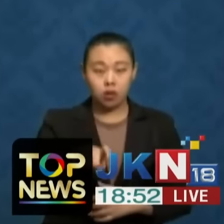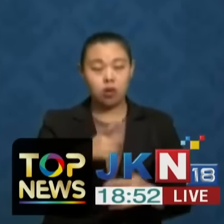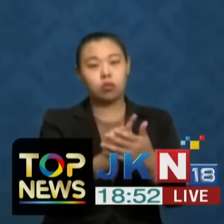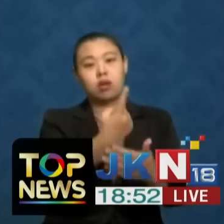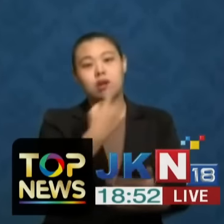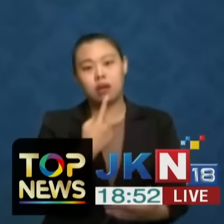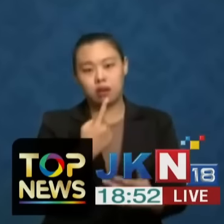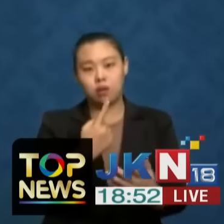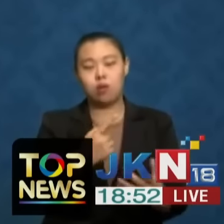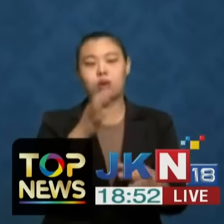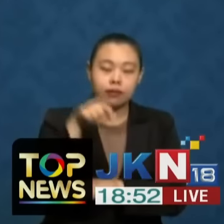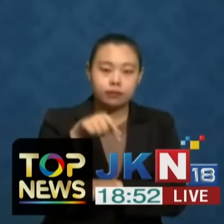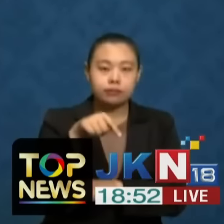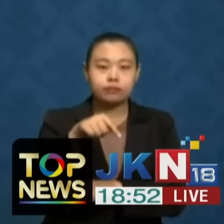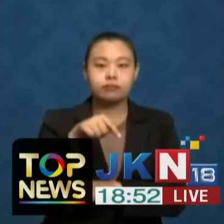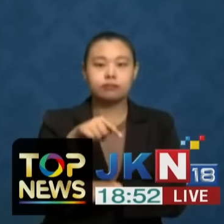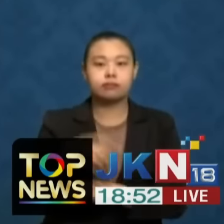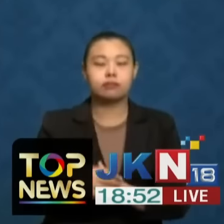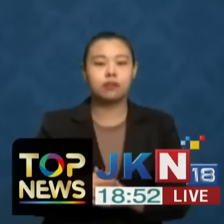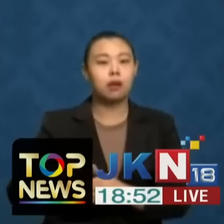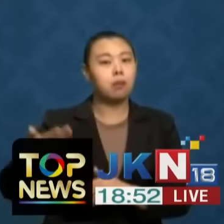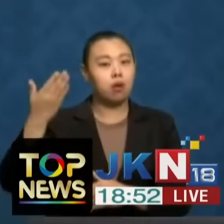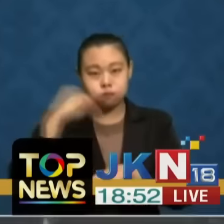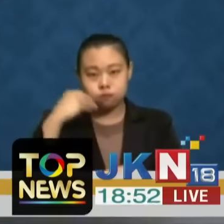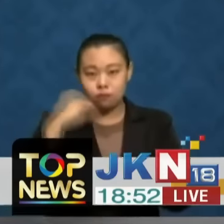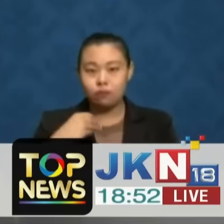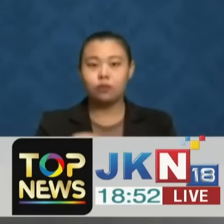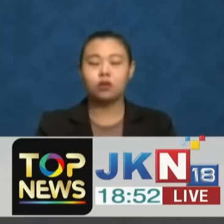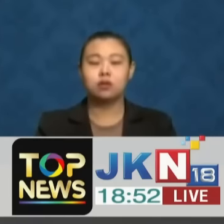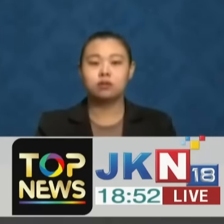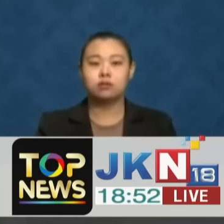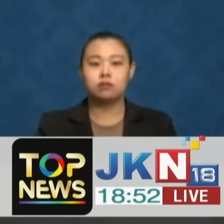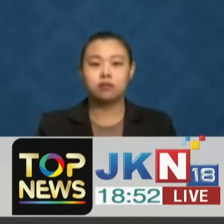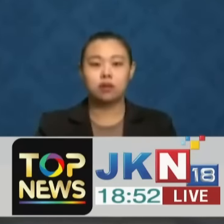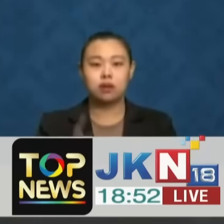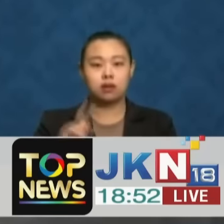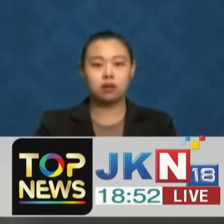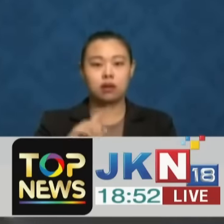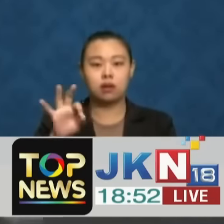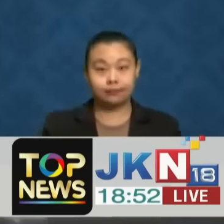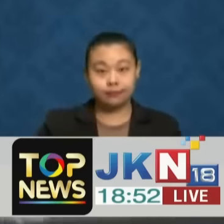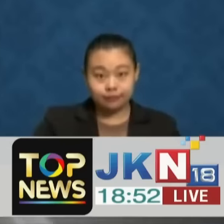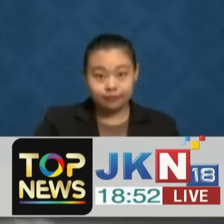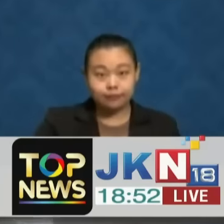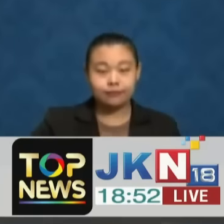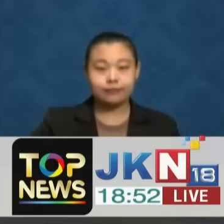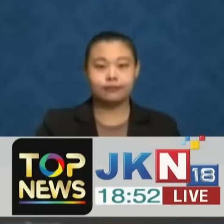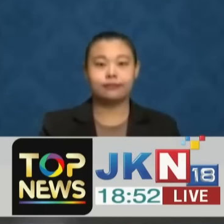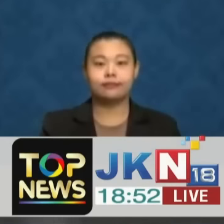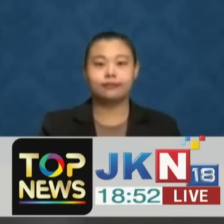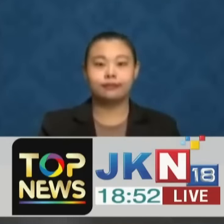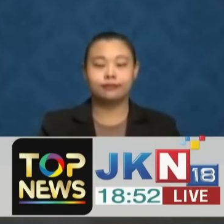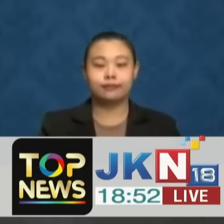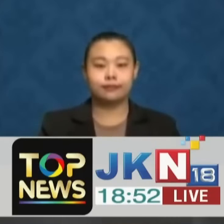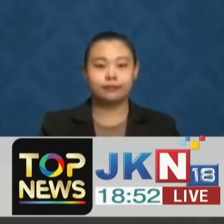แล้วปัจจุบันนี้ทำไปถึงไหนแล้วจะ400บาทต่อวันได้เมื่อไหร่นะรัฐมนตรีว่าการกระทรวงแรงงานนายพิพัฒน์รัชกิจประ